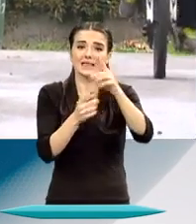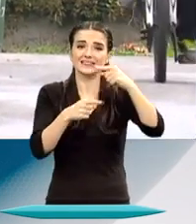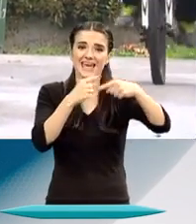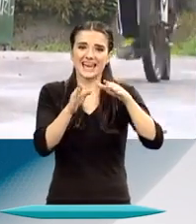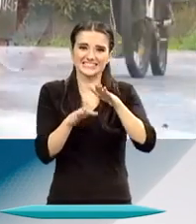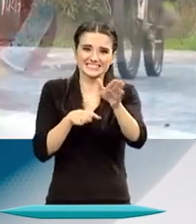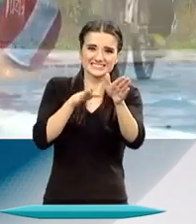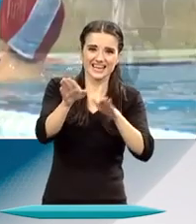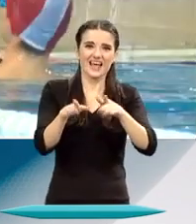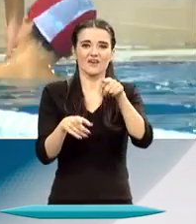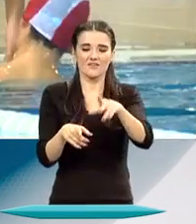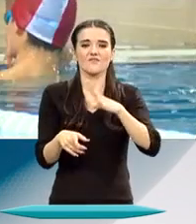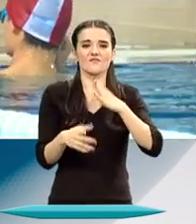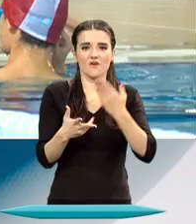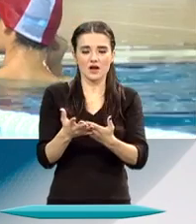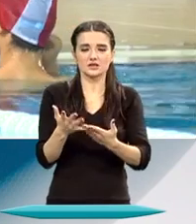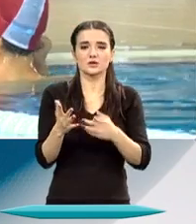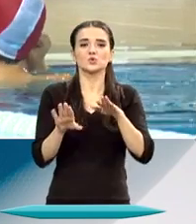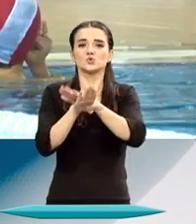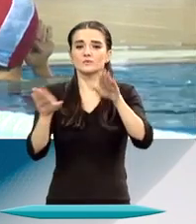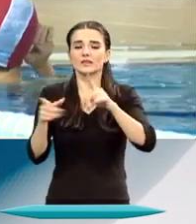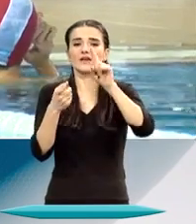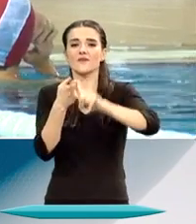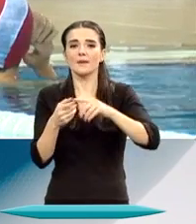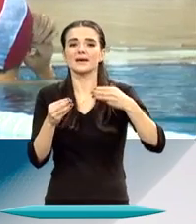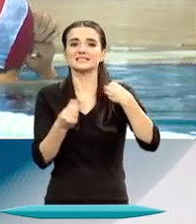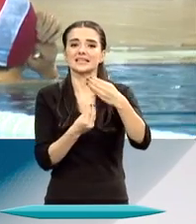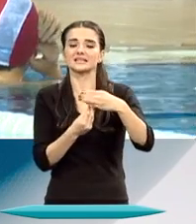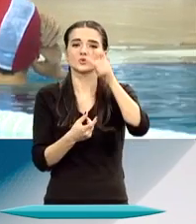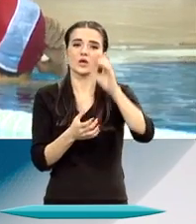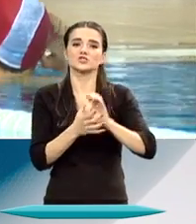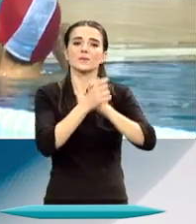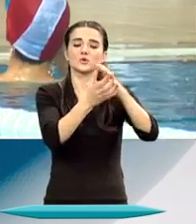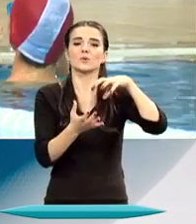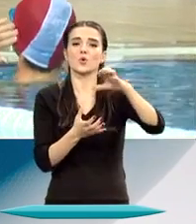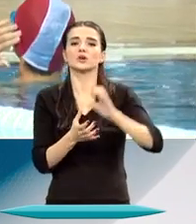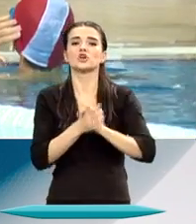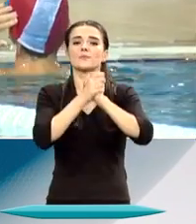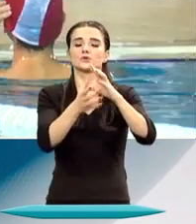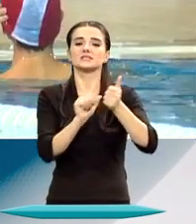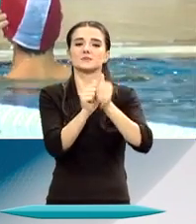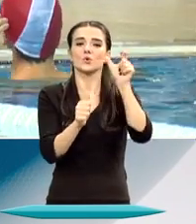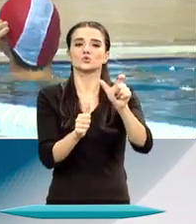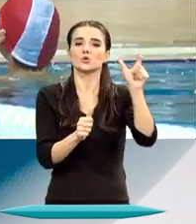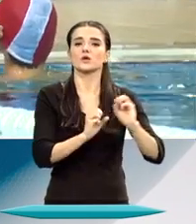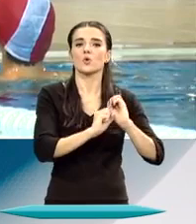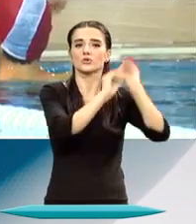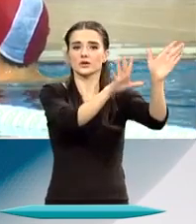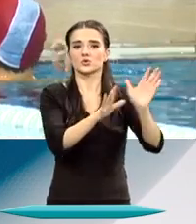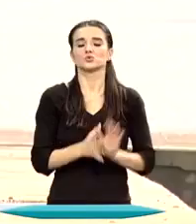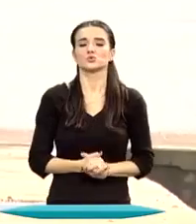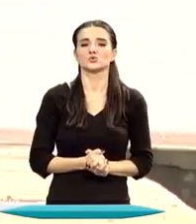bisiklet, paten ana branşlarımız içerisinde. Yüzmede ve masa tenisinde Türkiye şampiyonasına, bölge şampiyonalarına